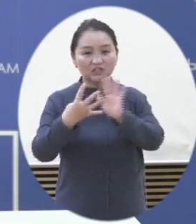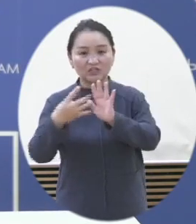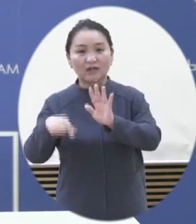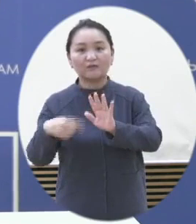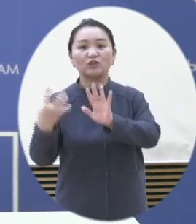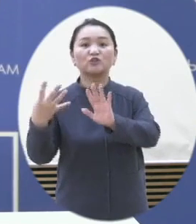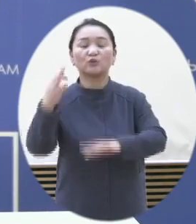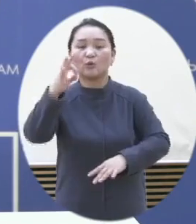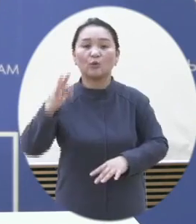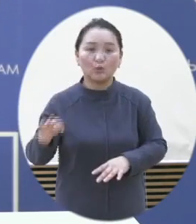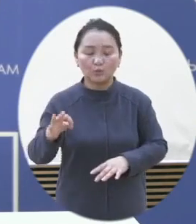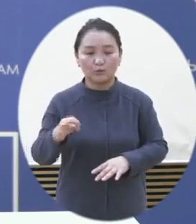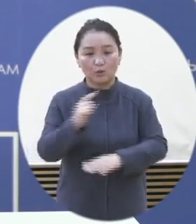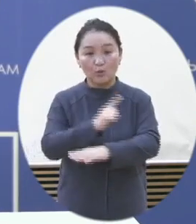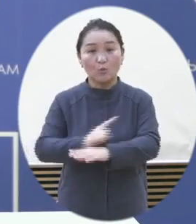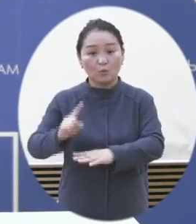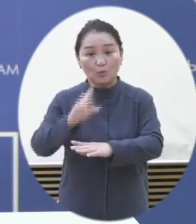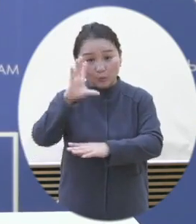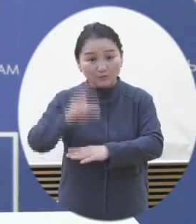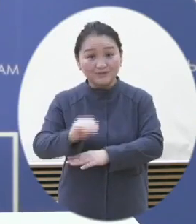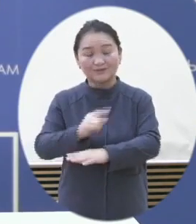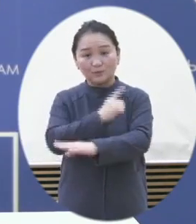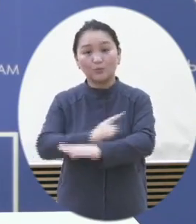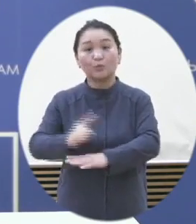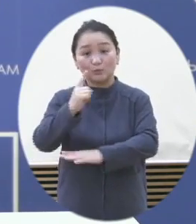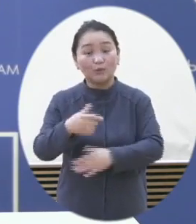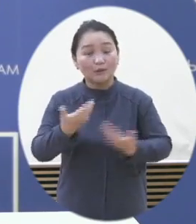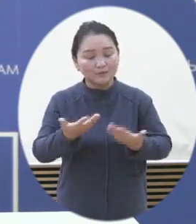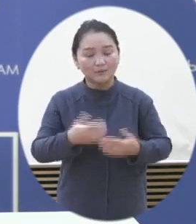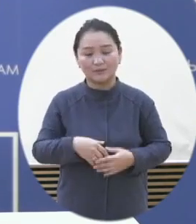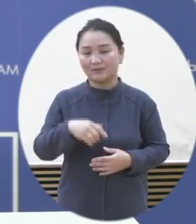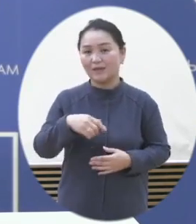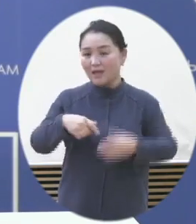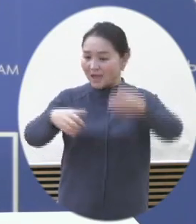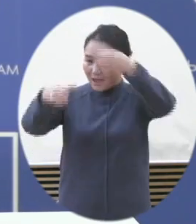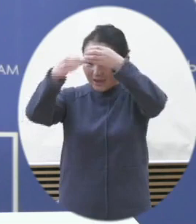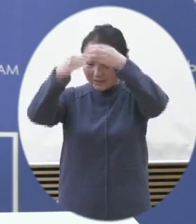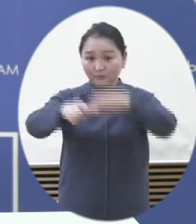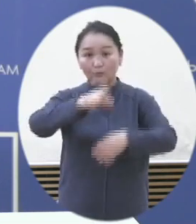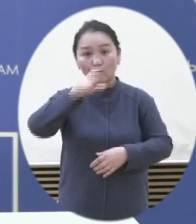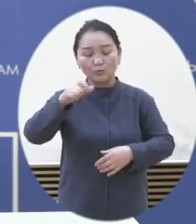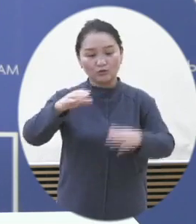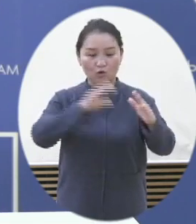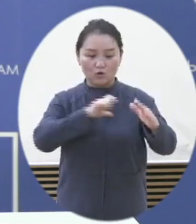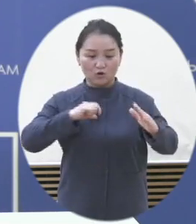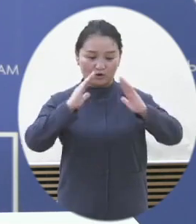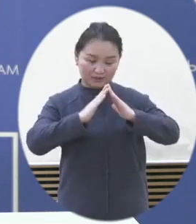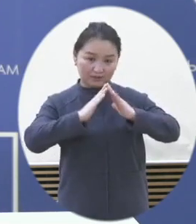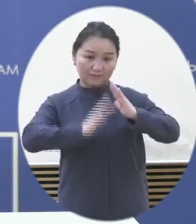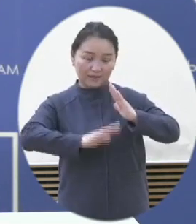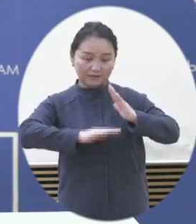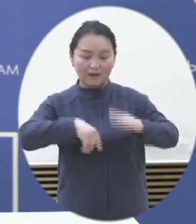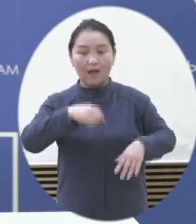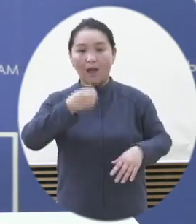устгасан үр дүн бол гарсан байна. Иймд бол эрдэмтэд гэрийн нөхцөлд ам хамар зайлагч нь вирус устгахад үр дүнтэй